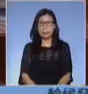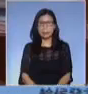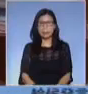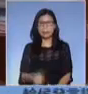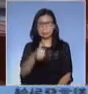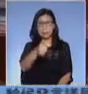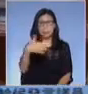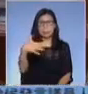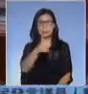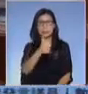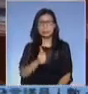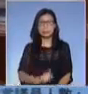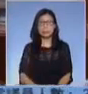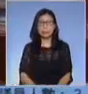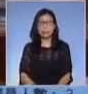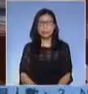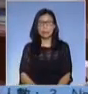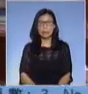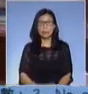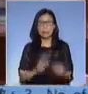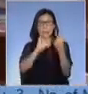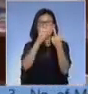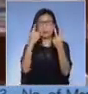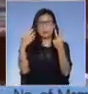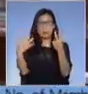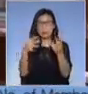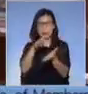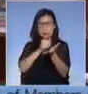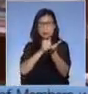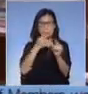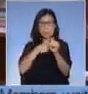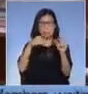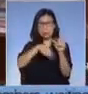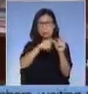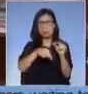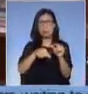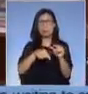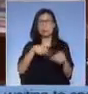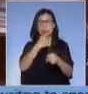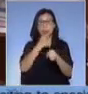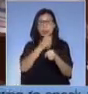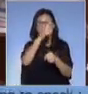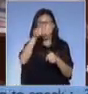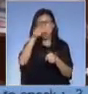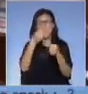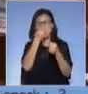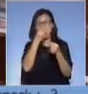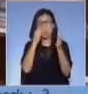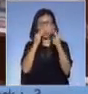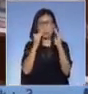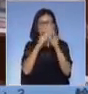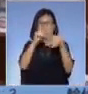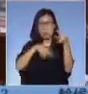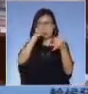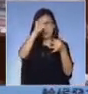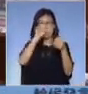多謝主席。繼發起2014年佔領運動後，任教於香港大學法律學院的戴耀廷副